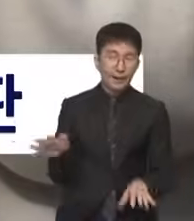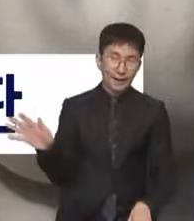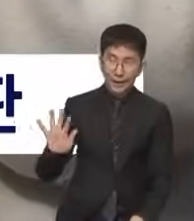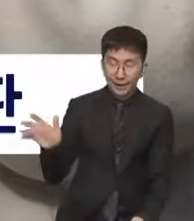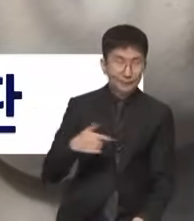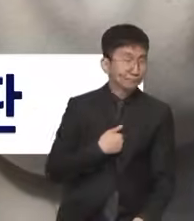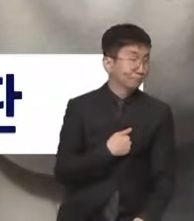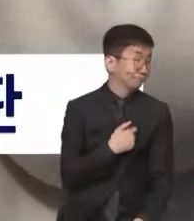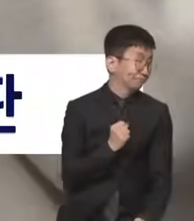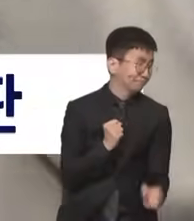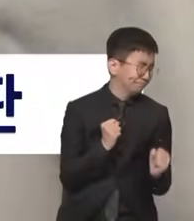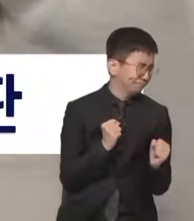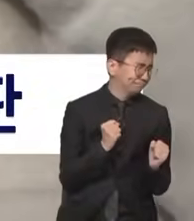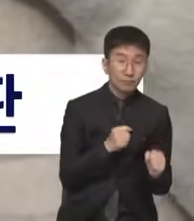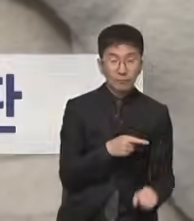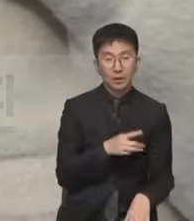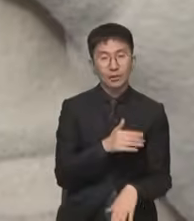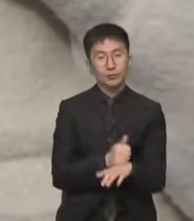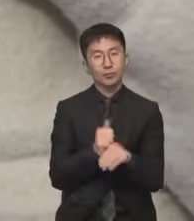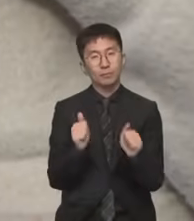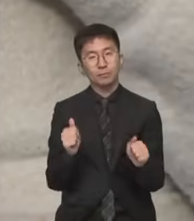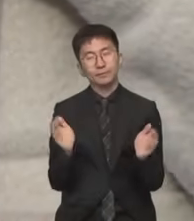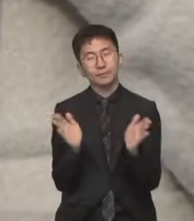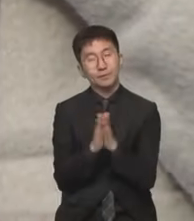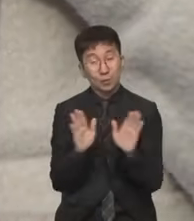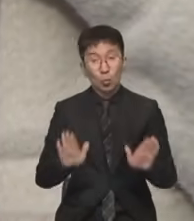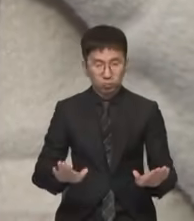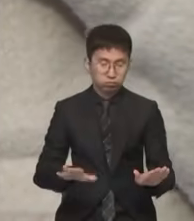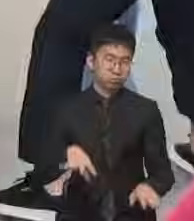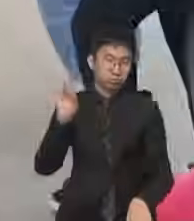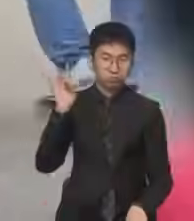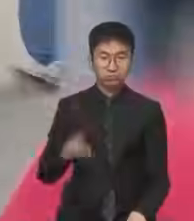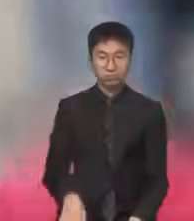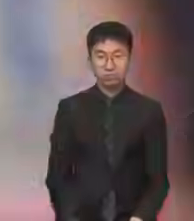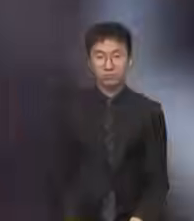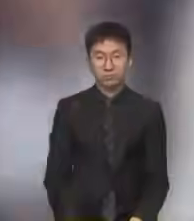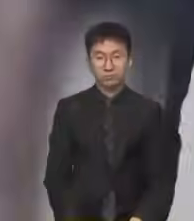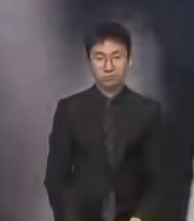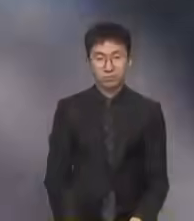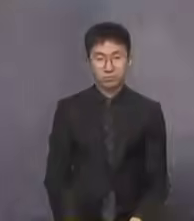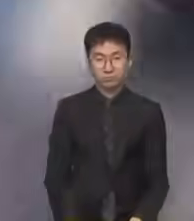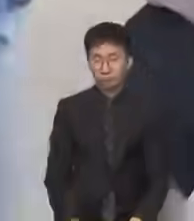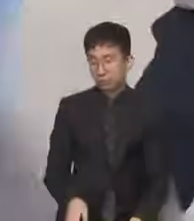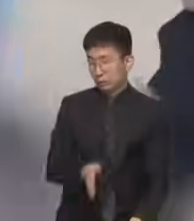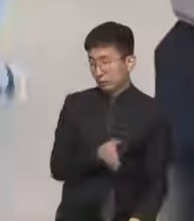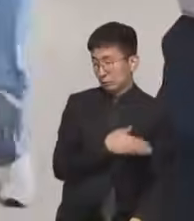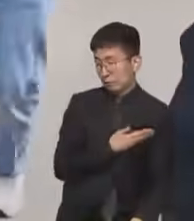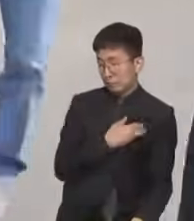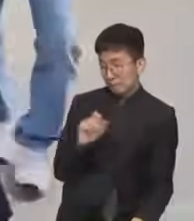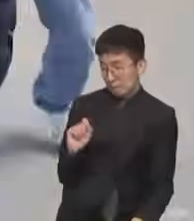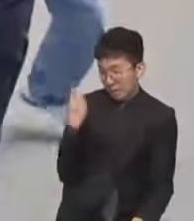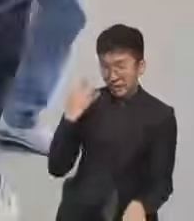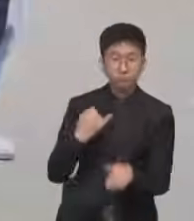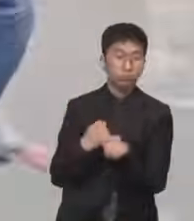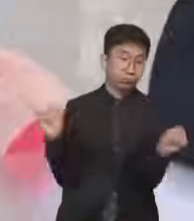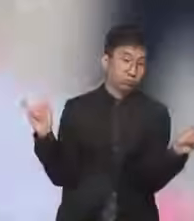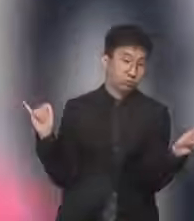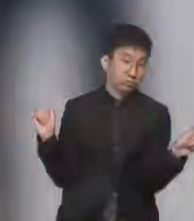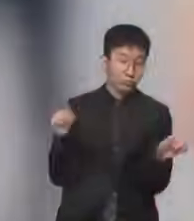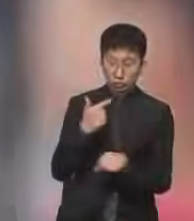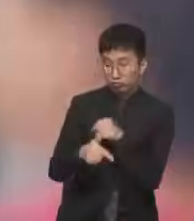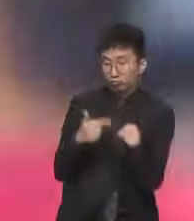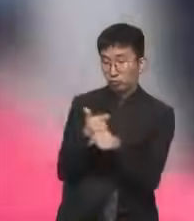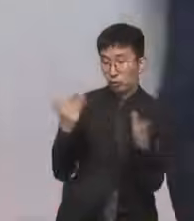부모에 대한 형사재판이 처음으로 열렸기 때문입니다. A씨는 외도로 아내와 이혼한 뒤 6년 동안 세 자녀의